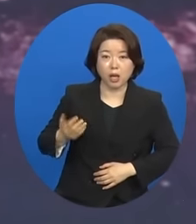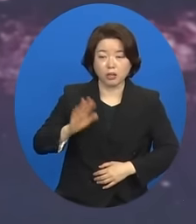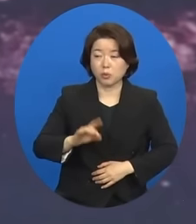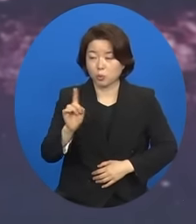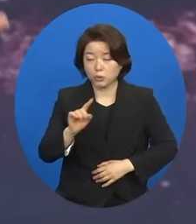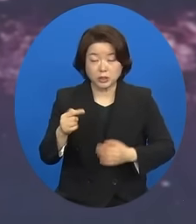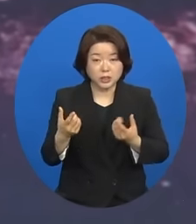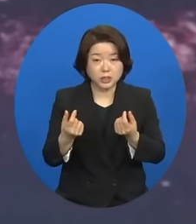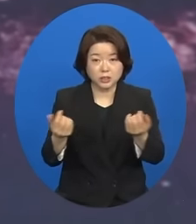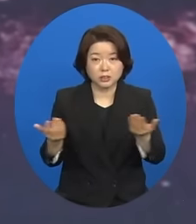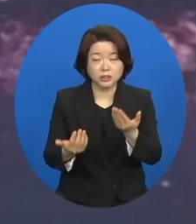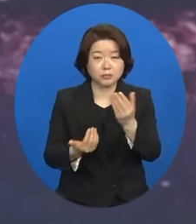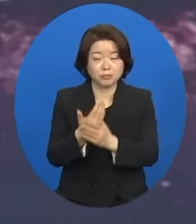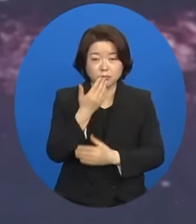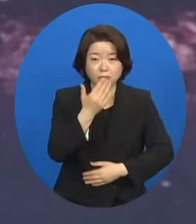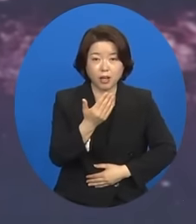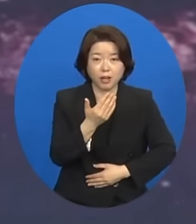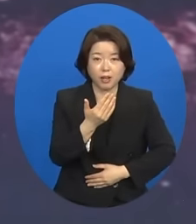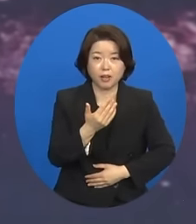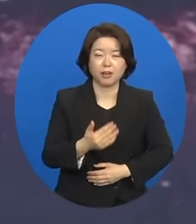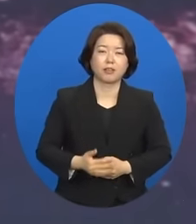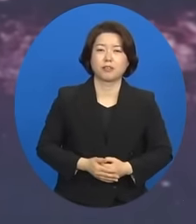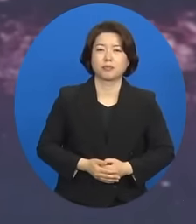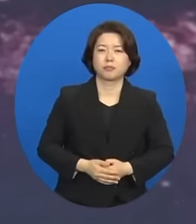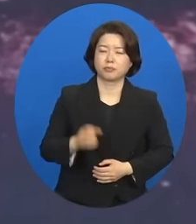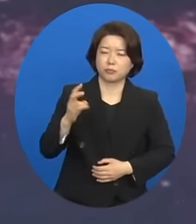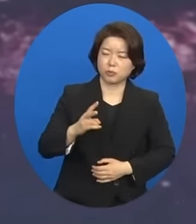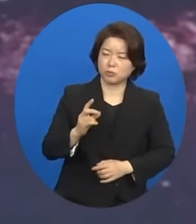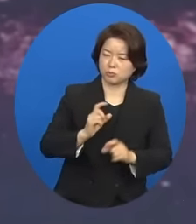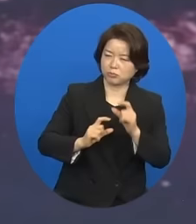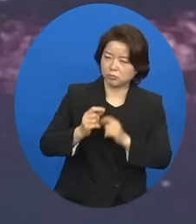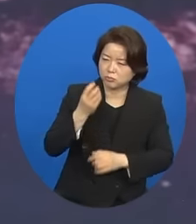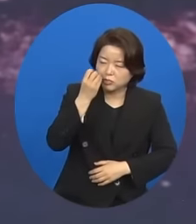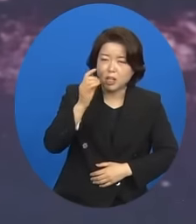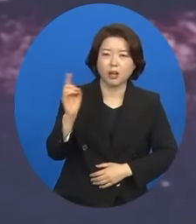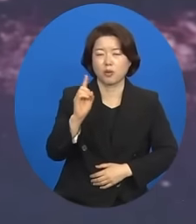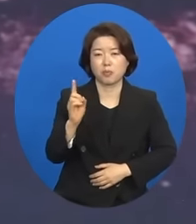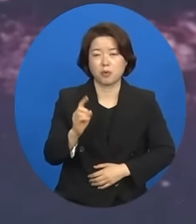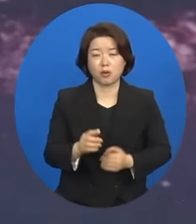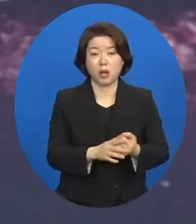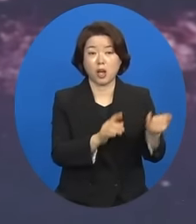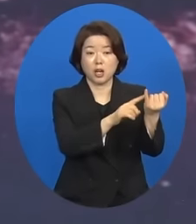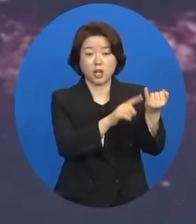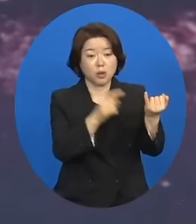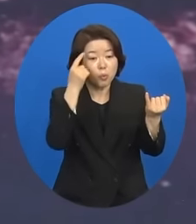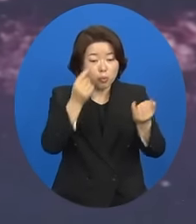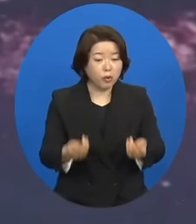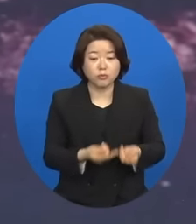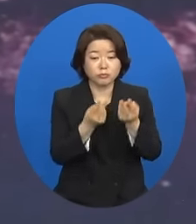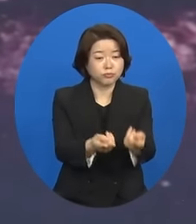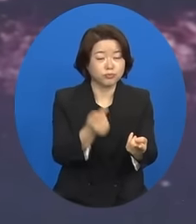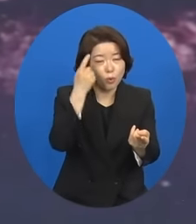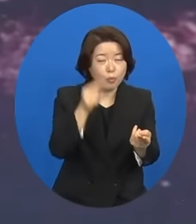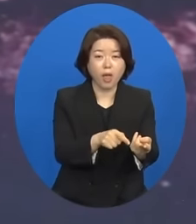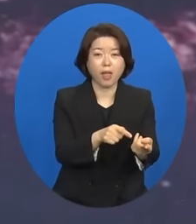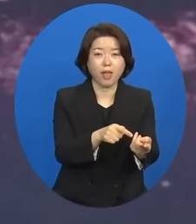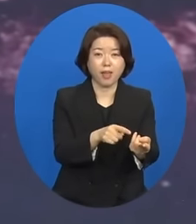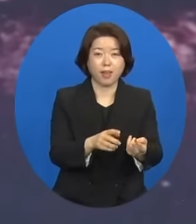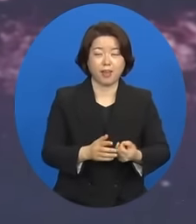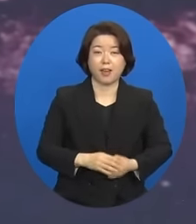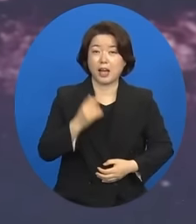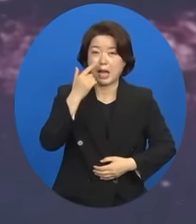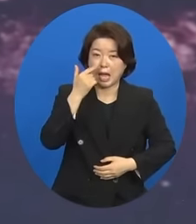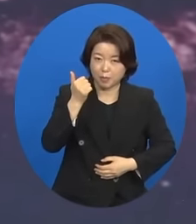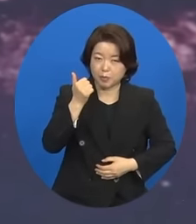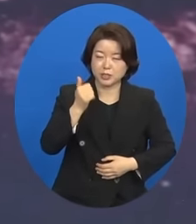있을 수 있을까 싶은데요 사실 또 더 이상한 것은내는 왜 또 거기가 있냐 이거죠 그 아버지가